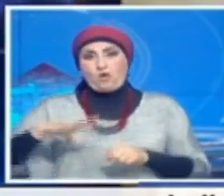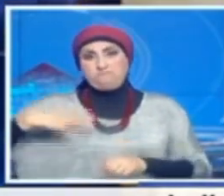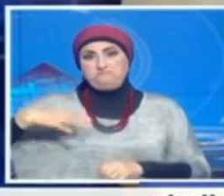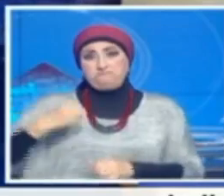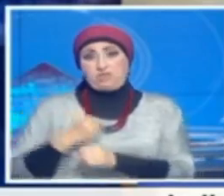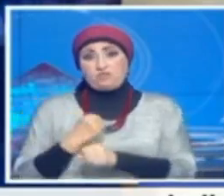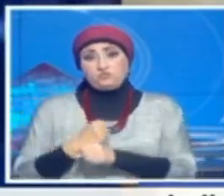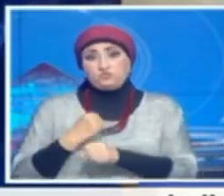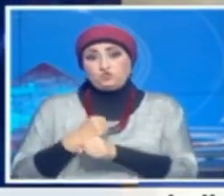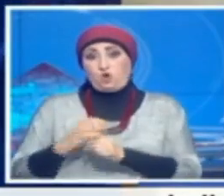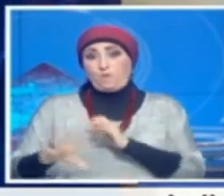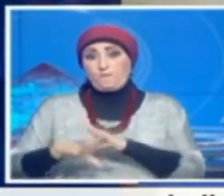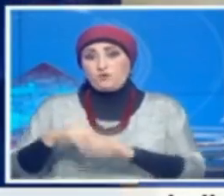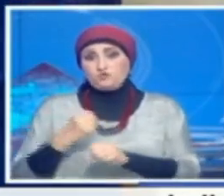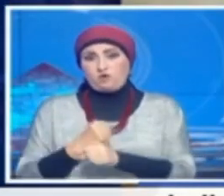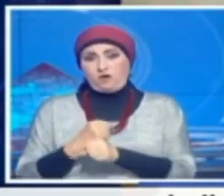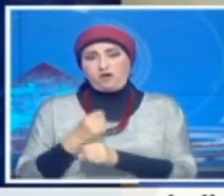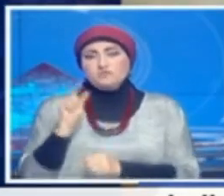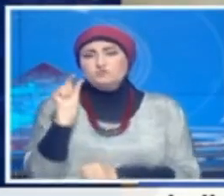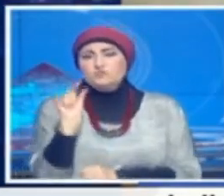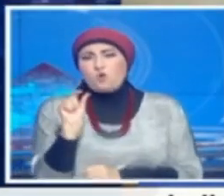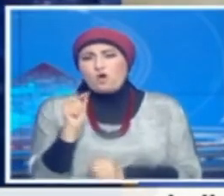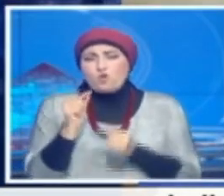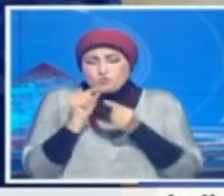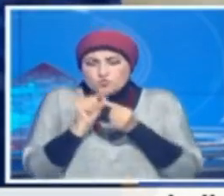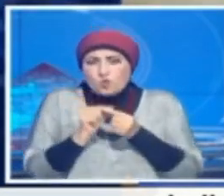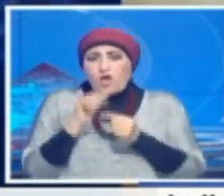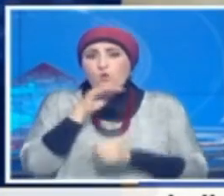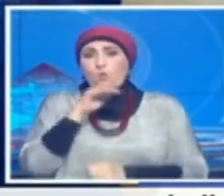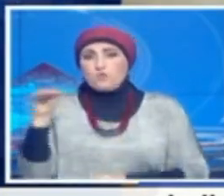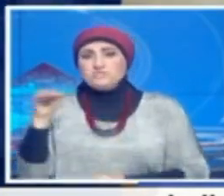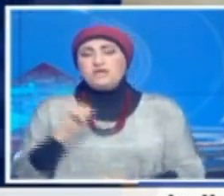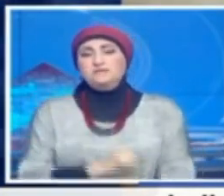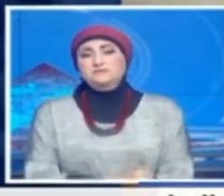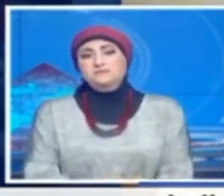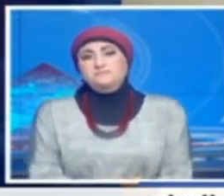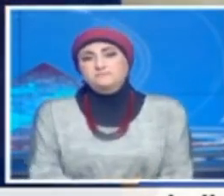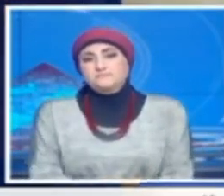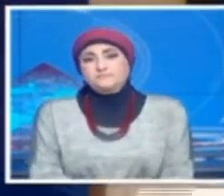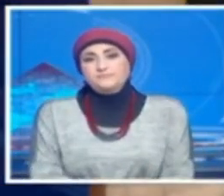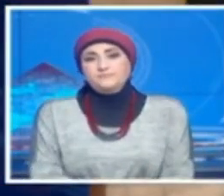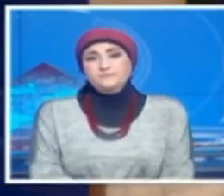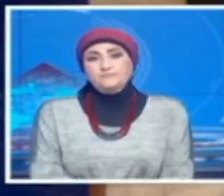والمشروعات كافة خاصة متناهية الصغر وصغيرة والمتوسطة.